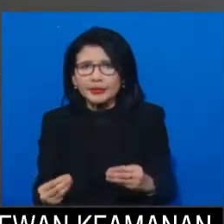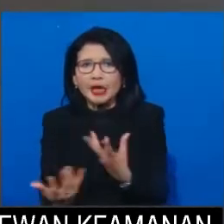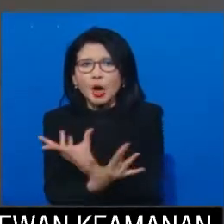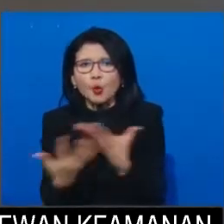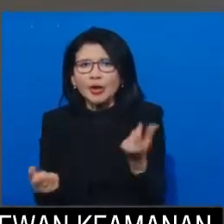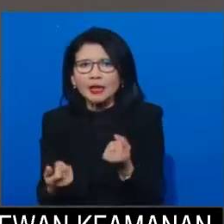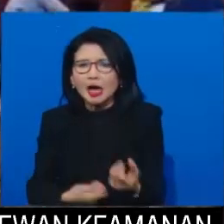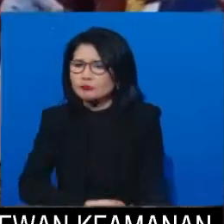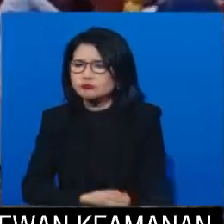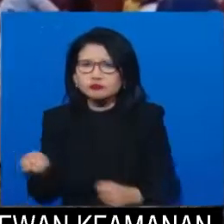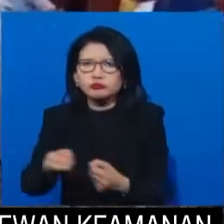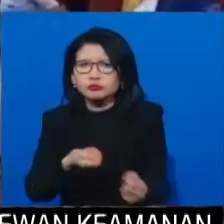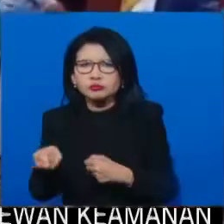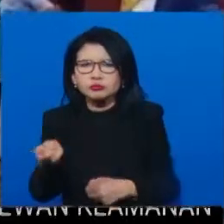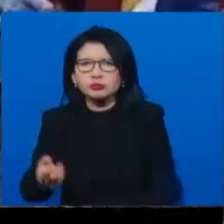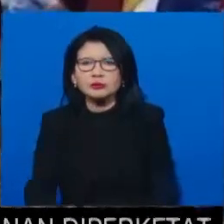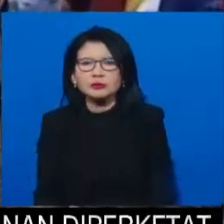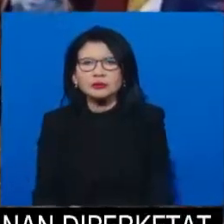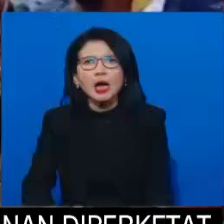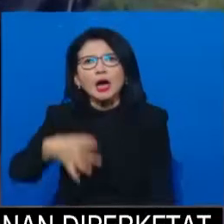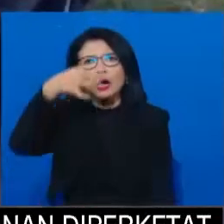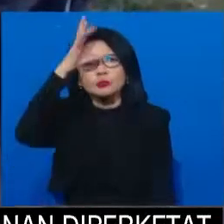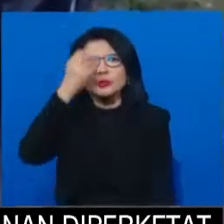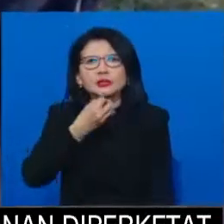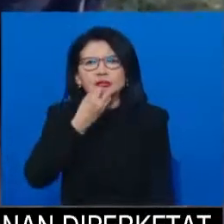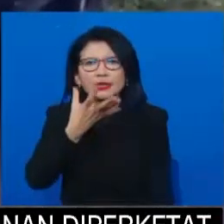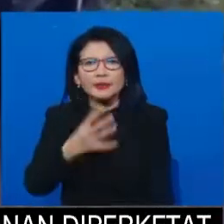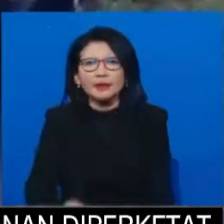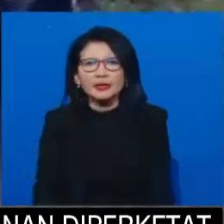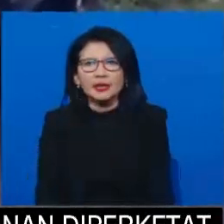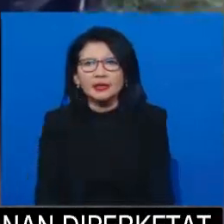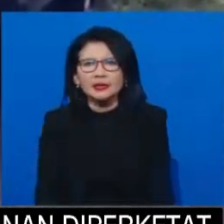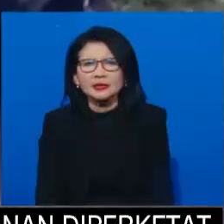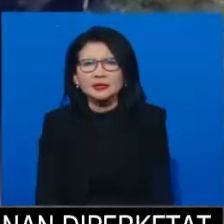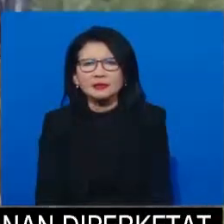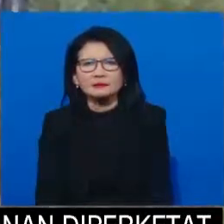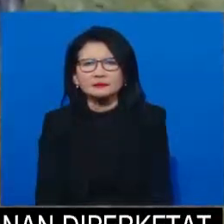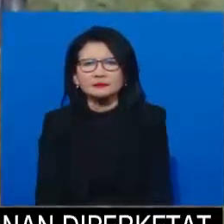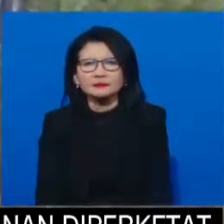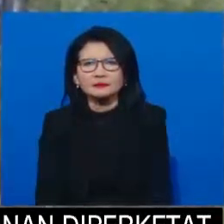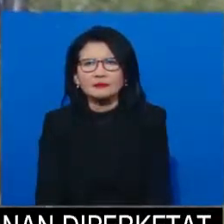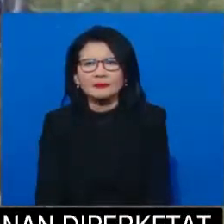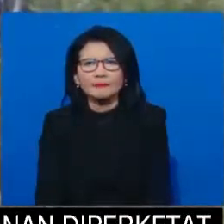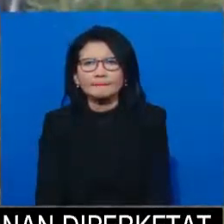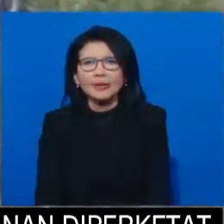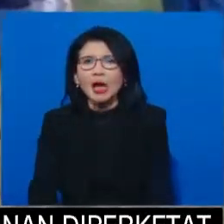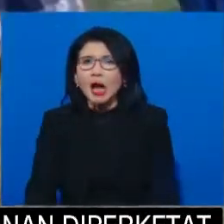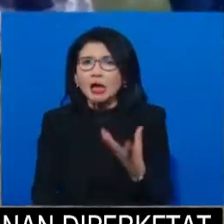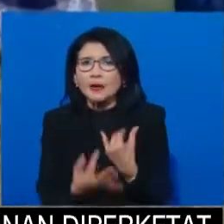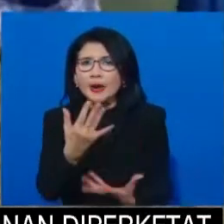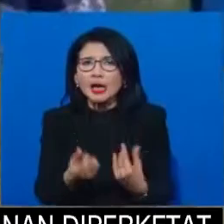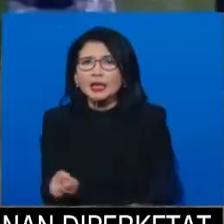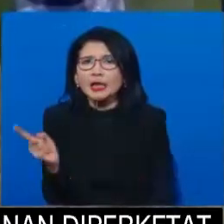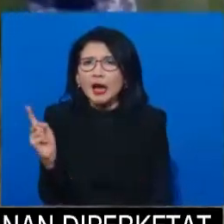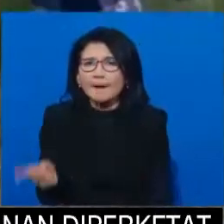secara manual menurut Kapolsek Nongko Jajar AKP Suprianto saat dikonfirmasi via telepon mengatakan diduga penyebab